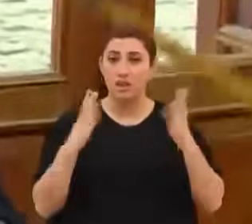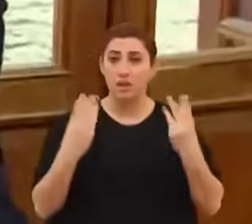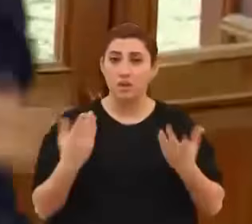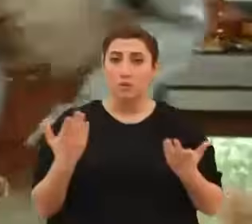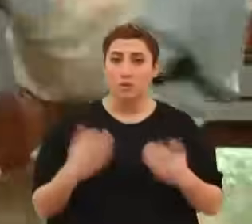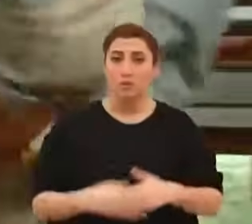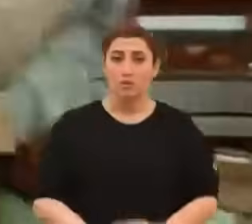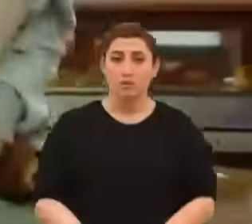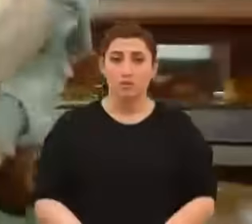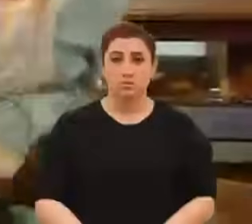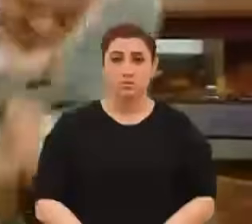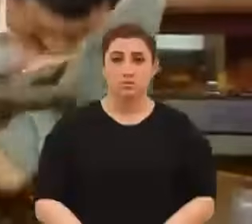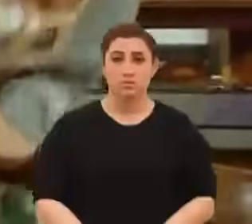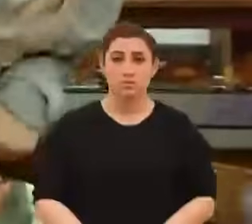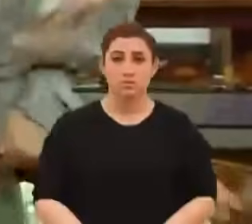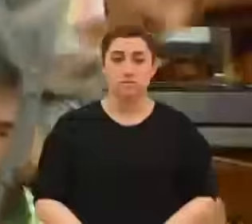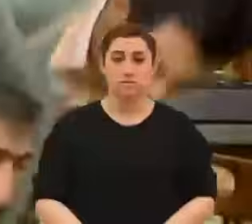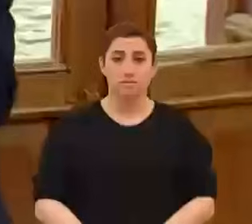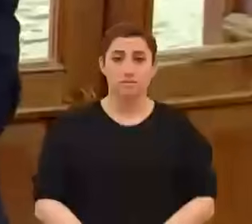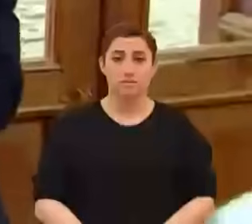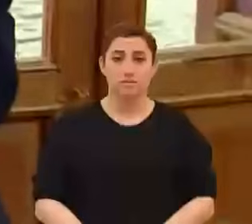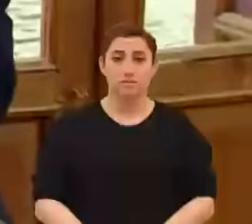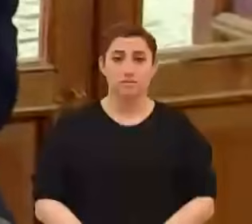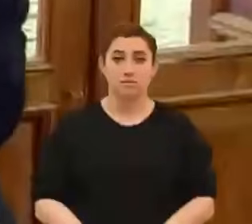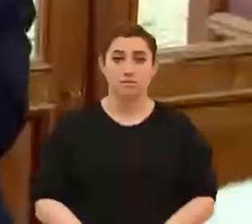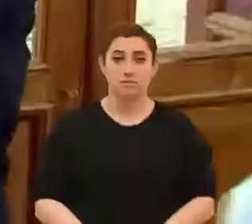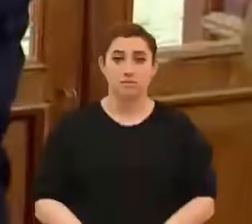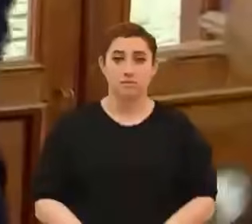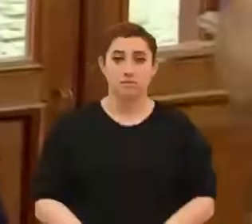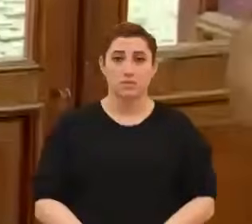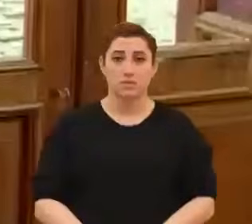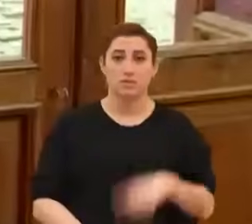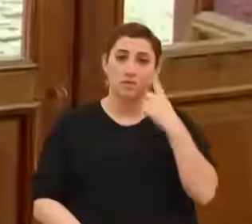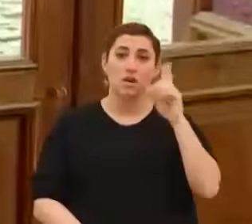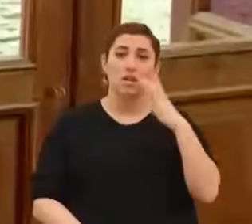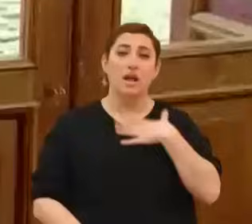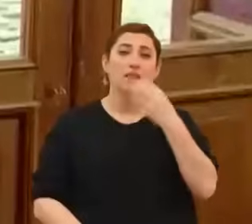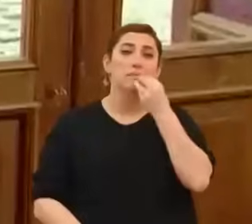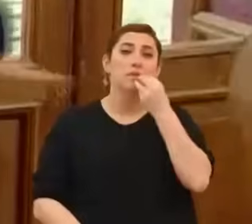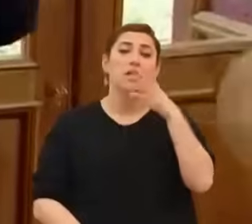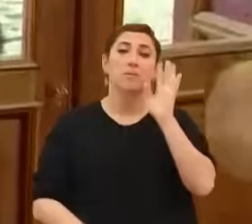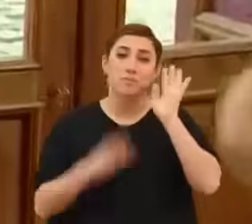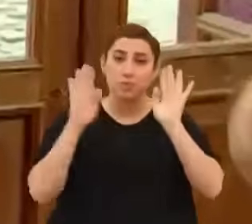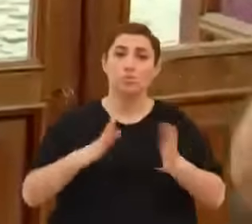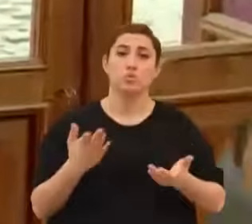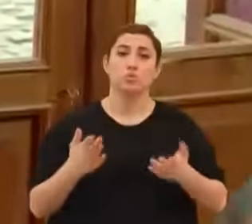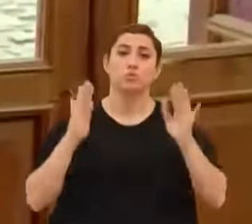buraya. Tamam Bekir, sakın o. Sakın bırakma. Tamam. Başka sen. Vallahi kendi kıymetini kesmiş. Dur.